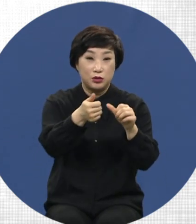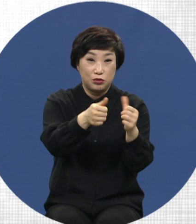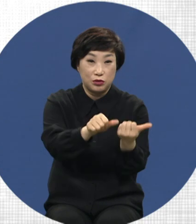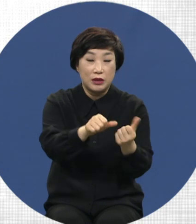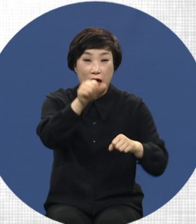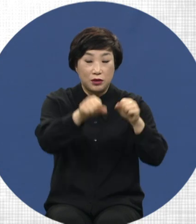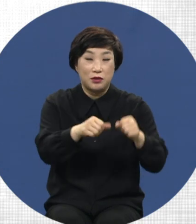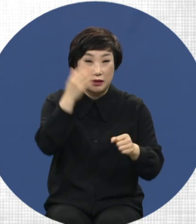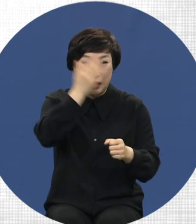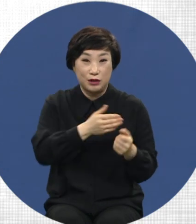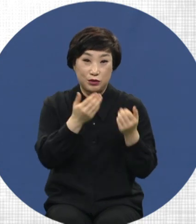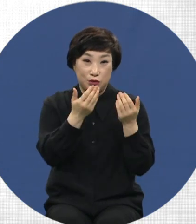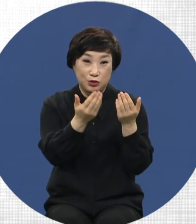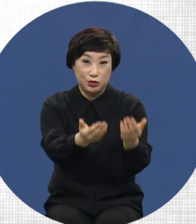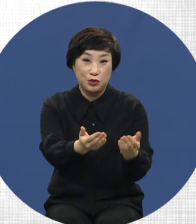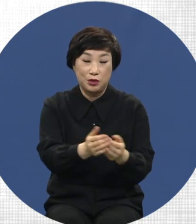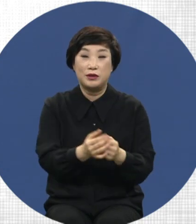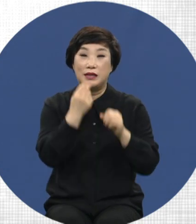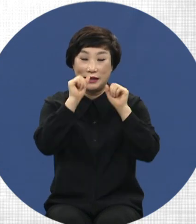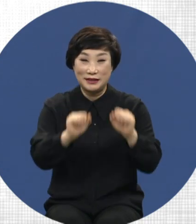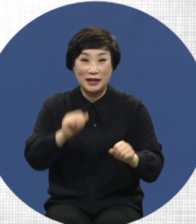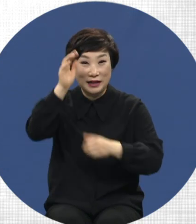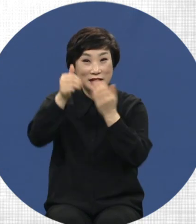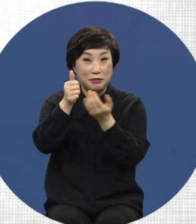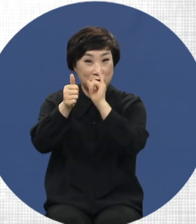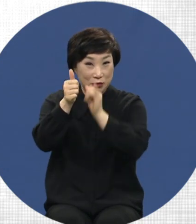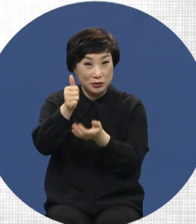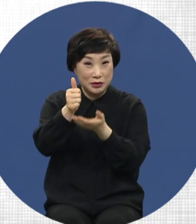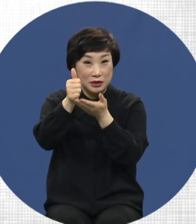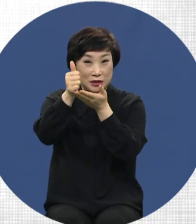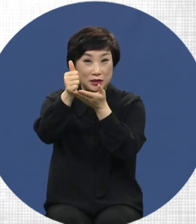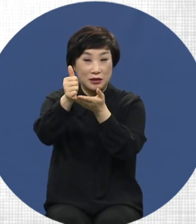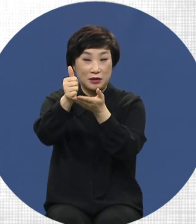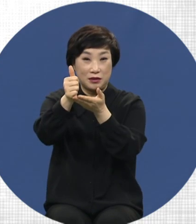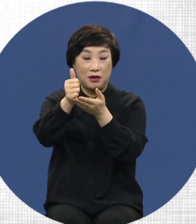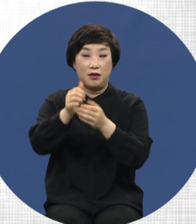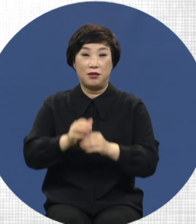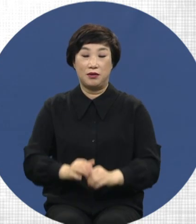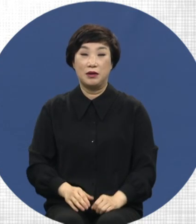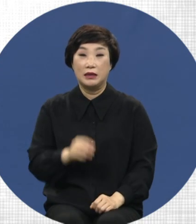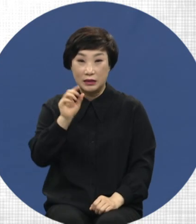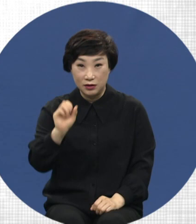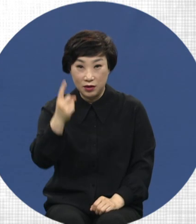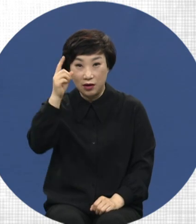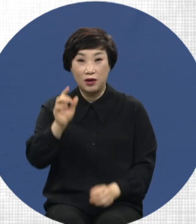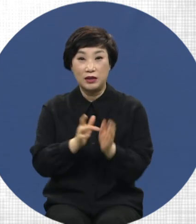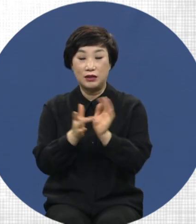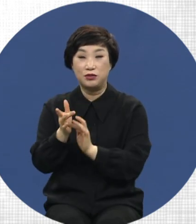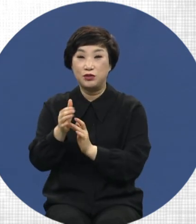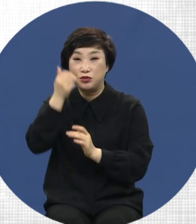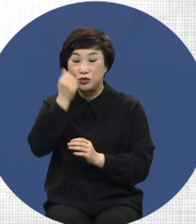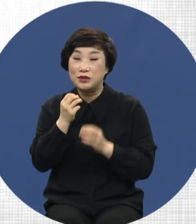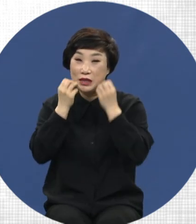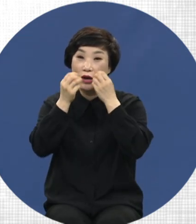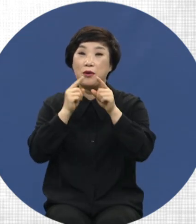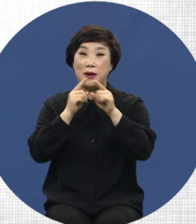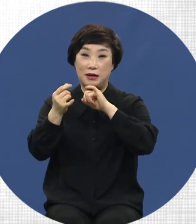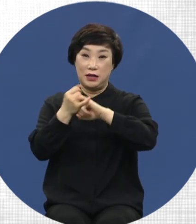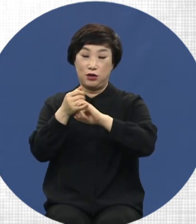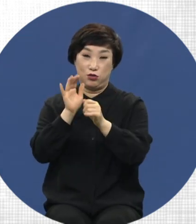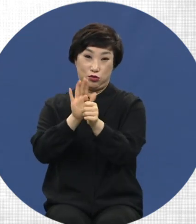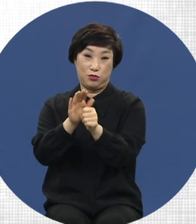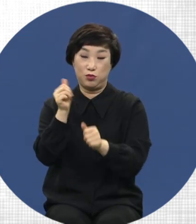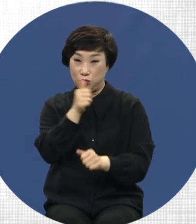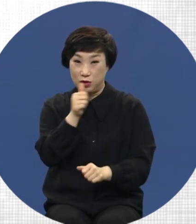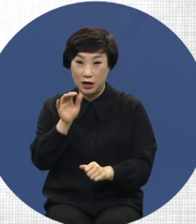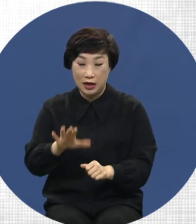행실에서 깨끗하게 하고 살아계신 하나님을 섬기게 못하겠느뇨. 이를 인하여 그는 새 언약의 중보니 이는